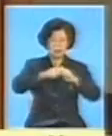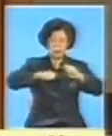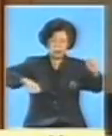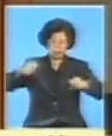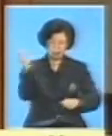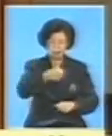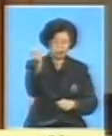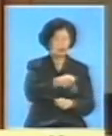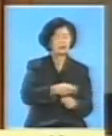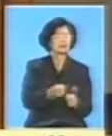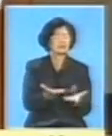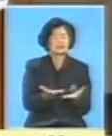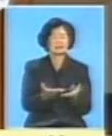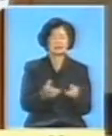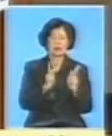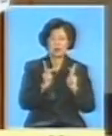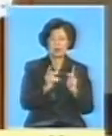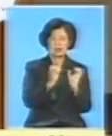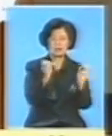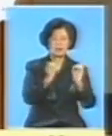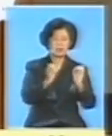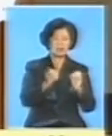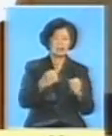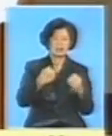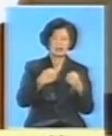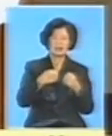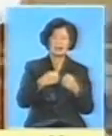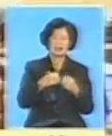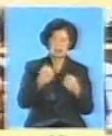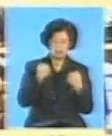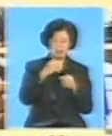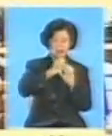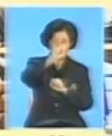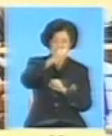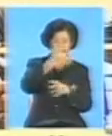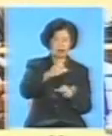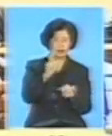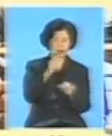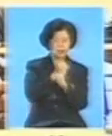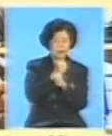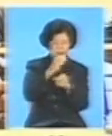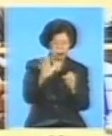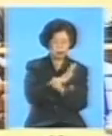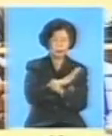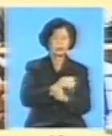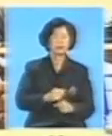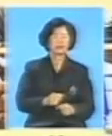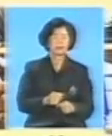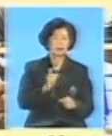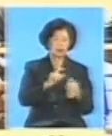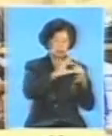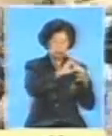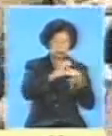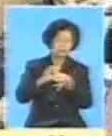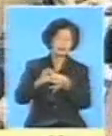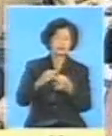งไม่กลัวเกรงอะไรทั้งสิ้นนี้ไม่ได้นะครับหลายอย่างประกาศไปแล้วต้องดำเนินการให้ครบถ้วนต้องเชื่อมโยงกับภูมิ